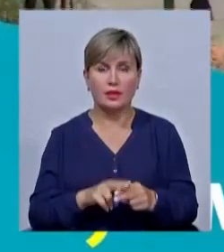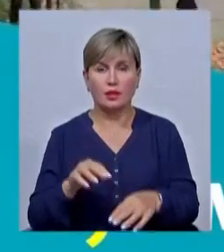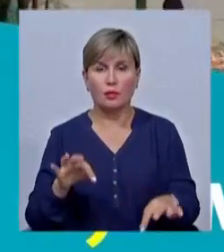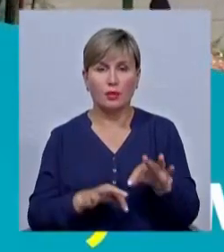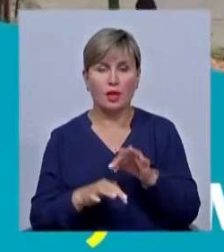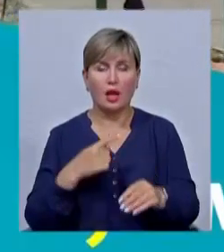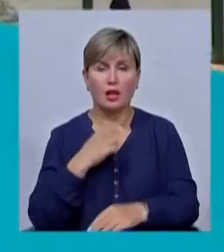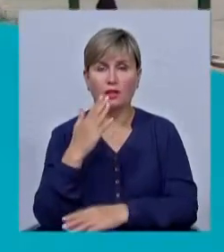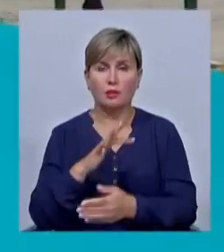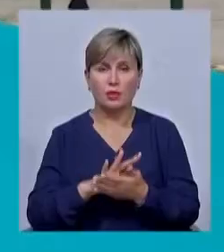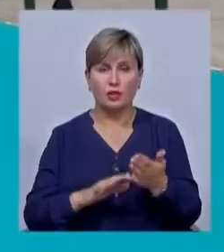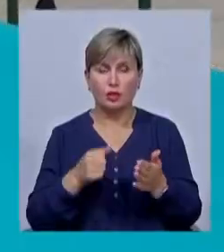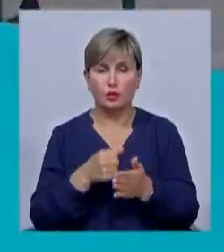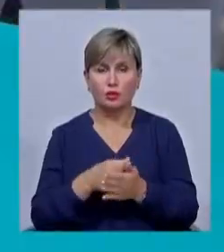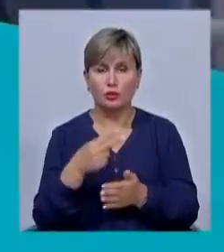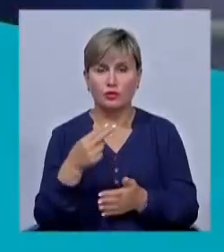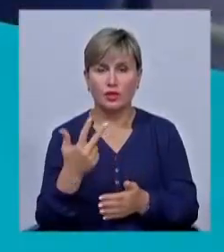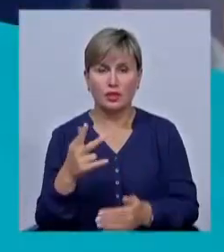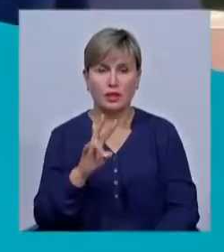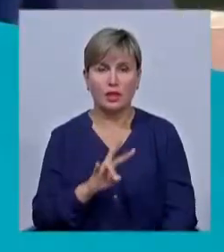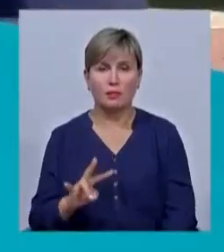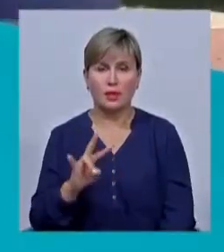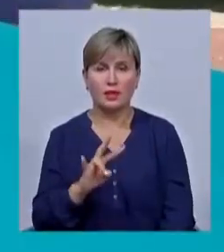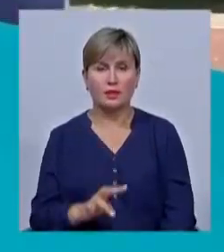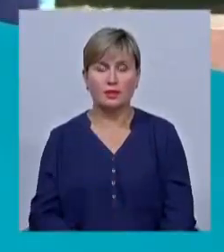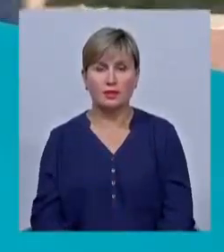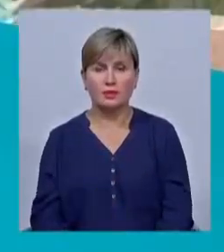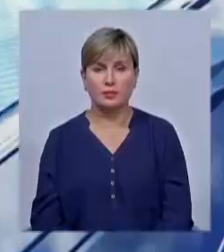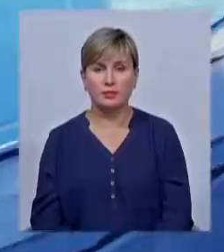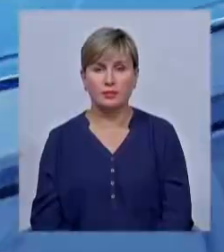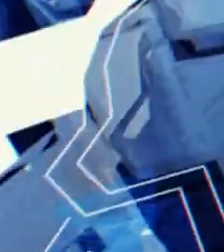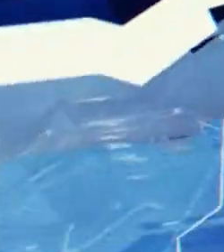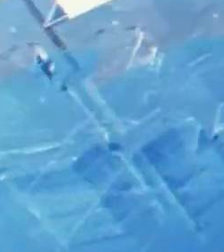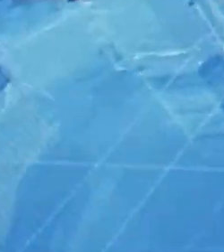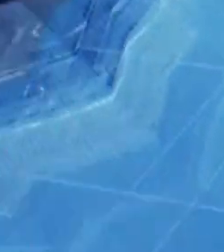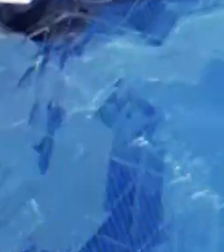тасование продлится до 23 ноября суд миллионов тенге